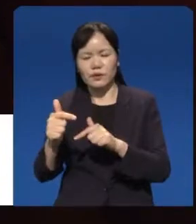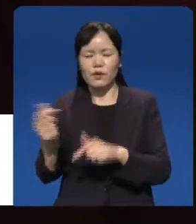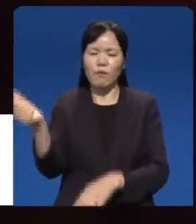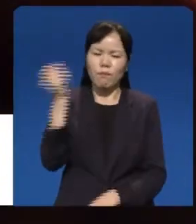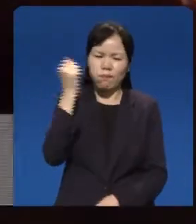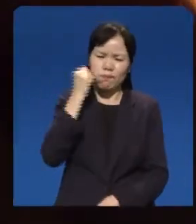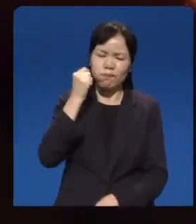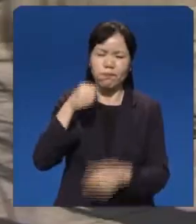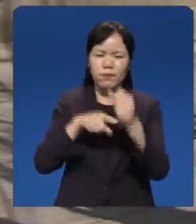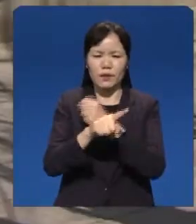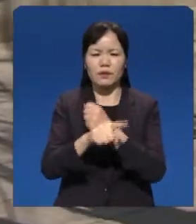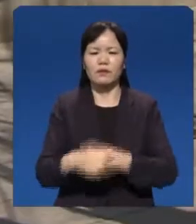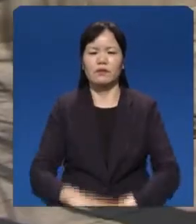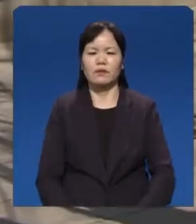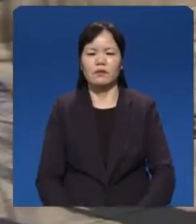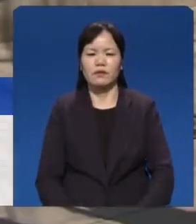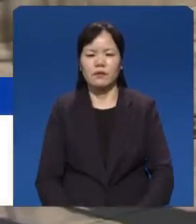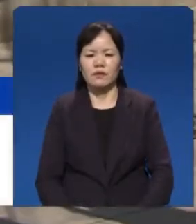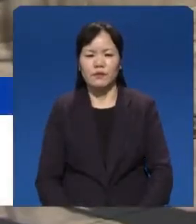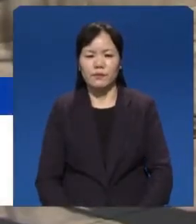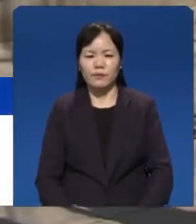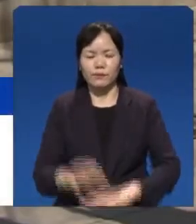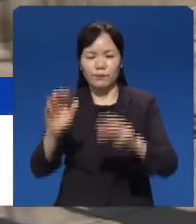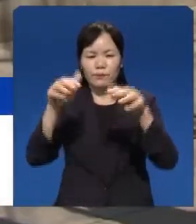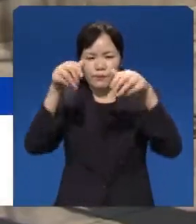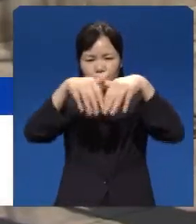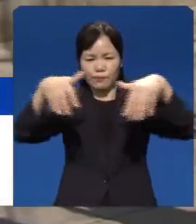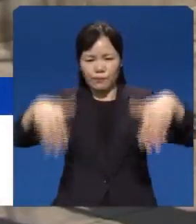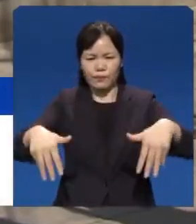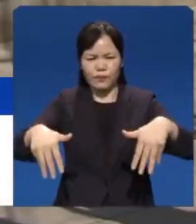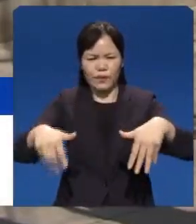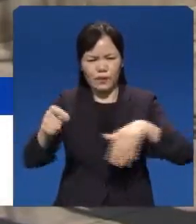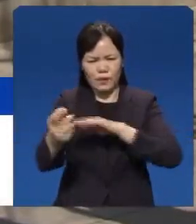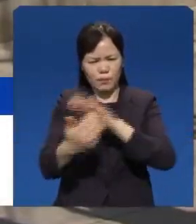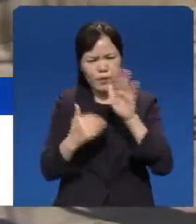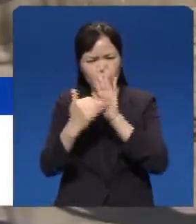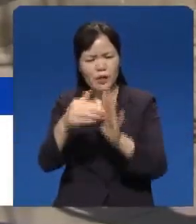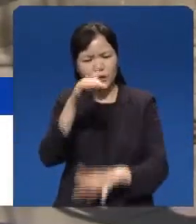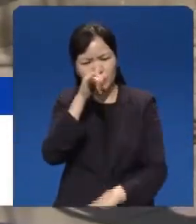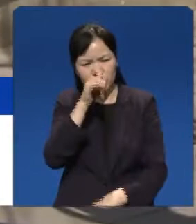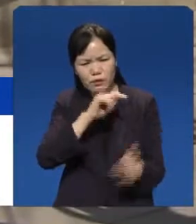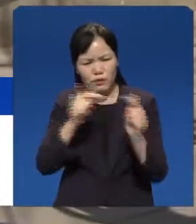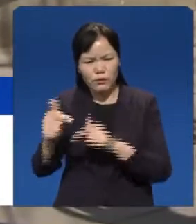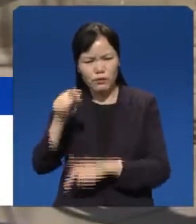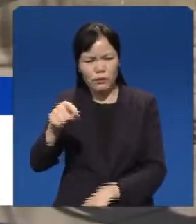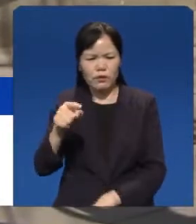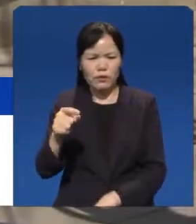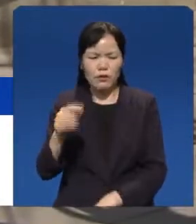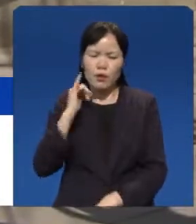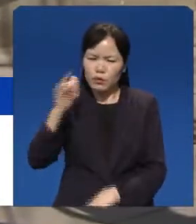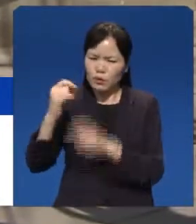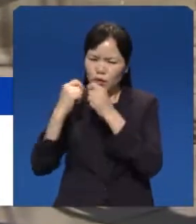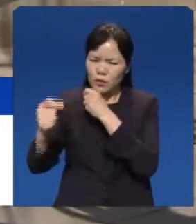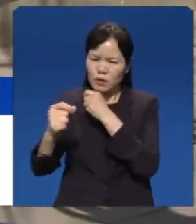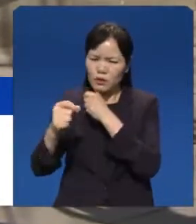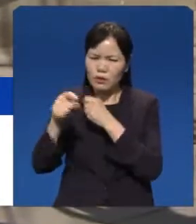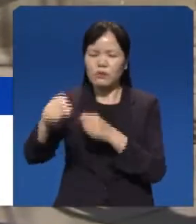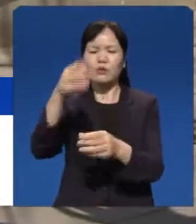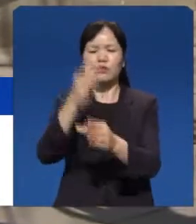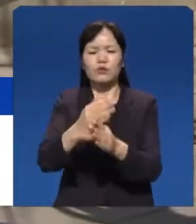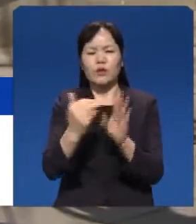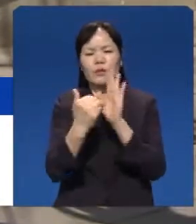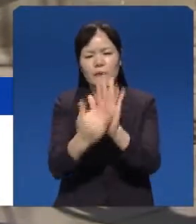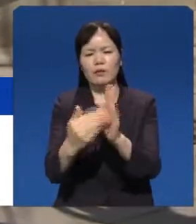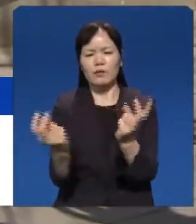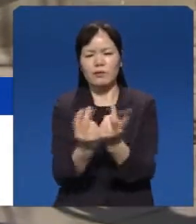입니다 g10 적으로 이게 사전에 차단할 수 있는 그런 것들이 이게 보이스 신인지 어중간해서 이제 차단 책